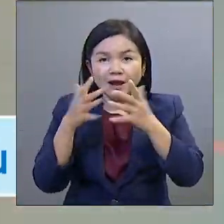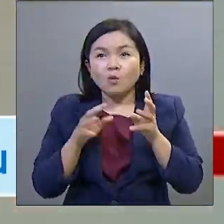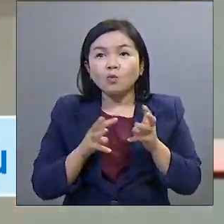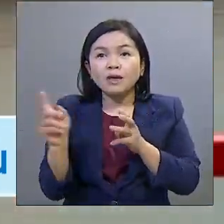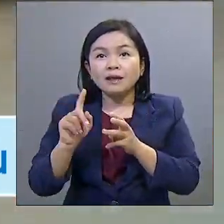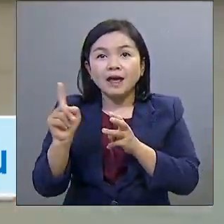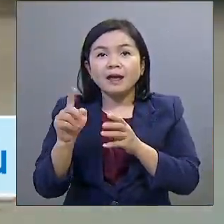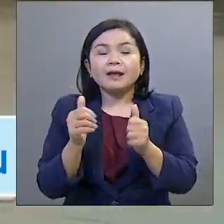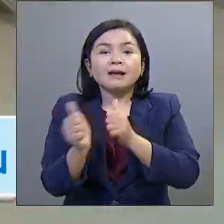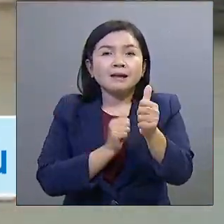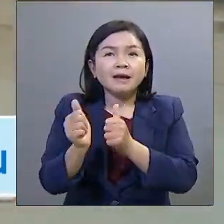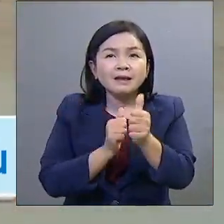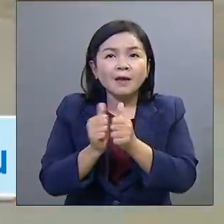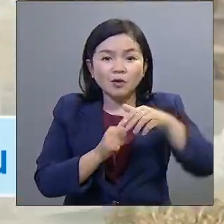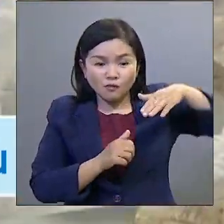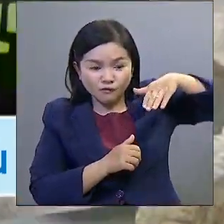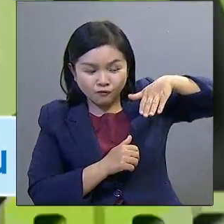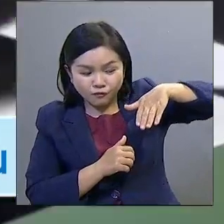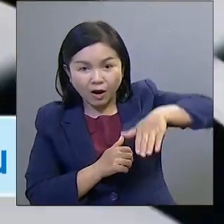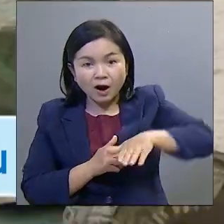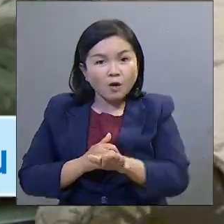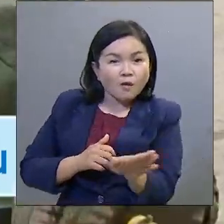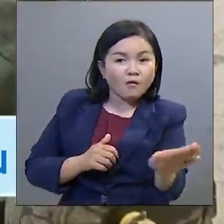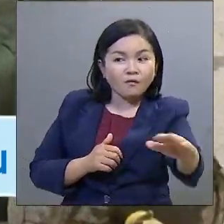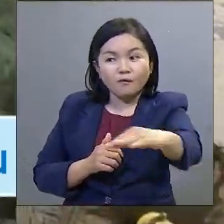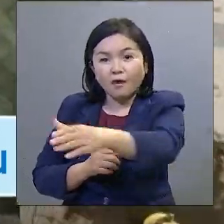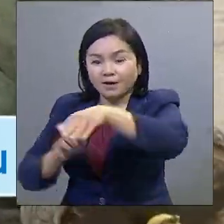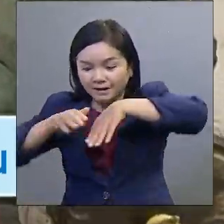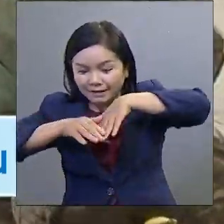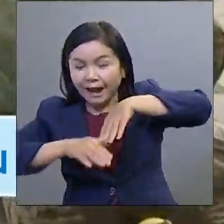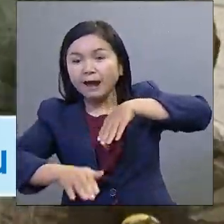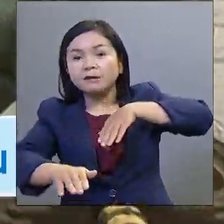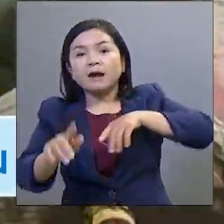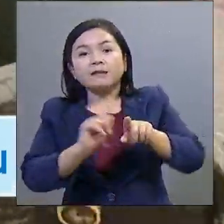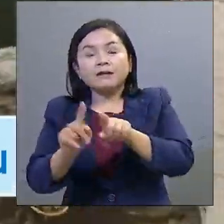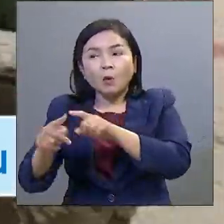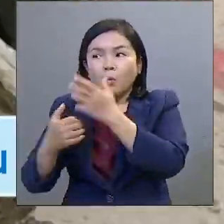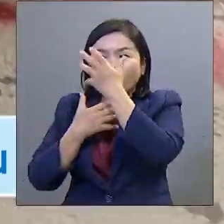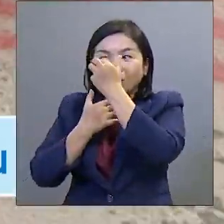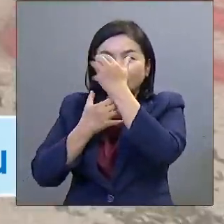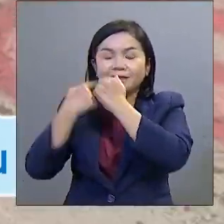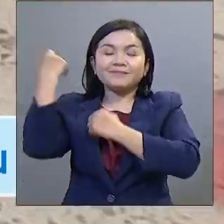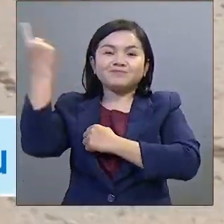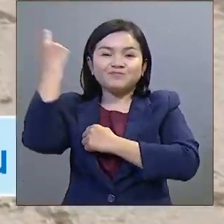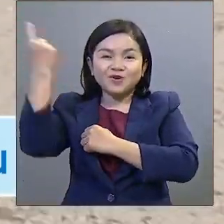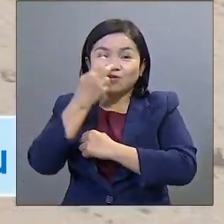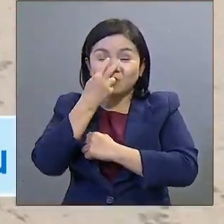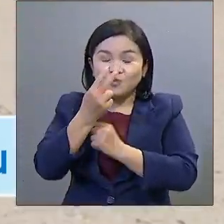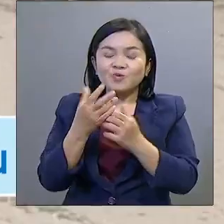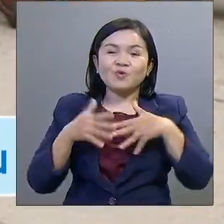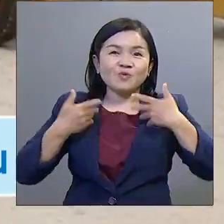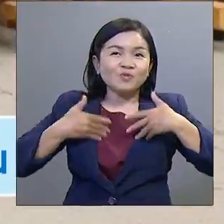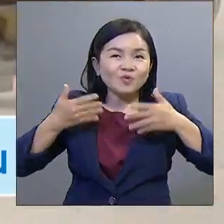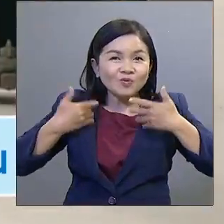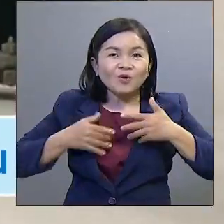เส้นทางการแข่งที่เป็นทางลงเขาและโค้งรวมถึงมีความลาดชันกิจกรรมนี้นะครับก็เป็นที่สนใจของนักท่องเที่ยวแล้วก็สร้างสีสันความสนุกส